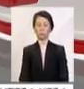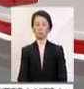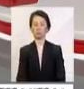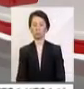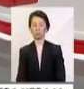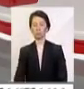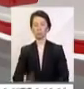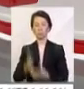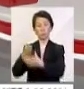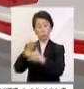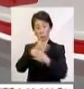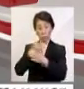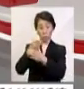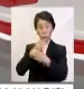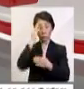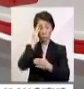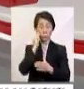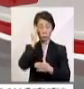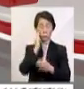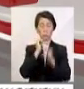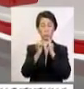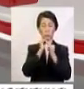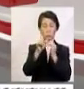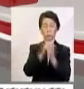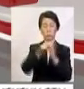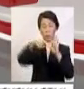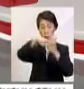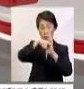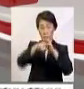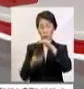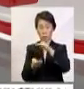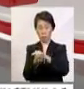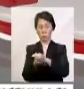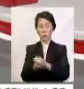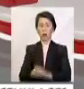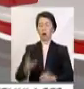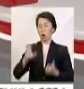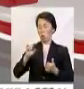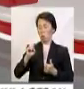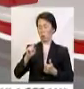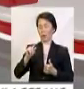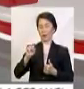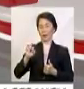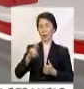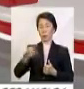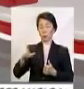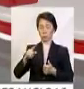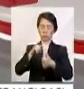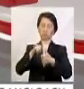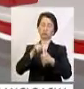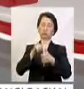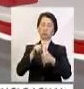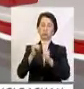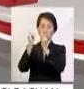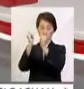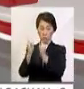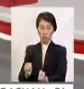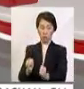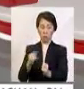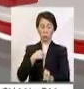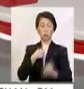Dalam pada itu, berkongsi pengalaman pada persidangan anti rasuah ini ialah Andre Xavier Justo, antara salah seorang individu